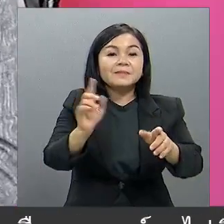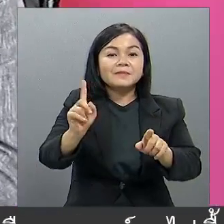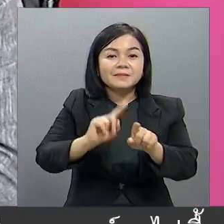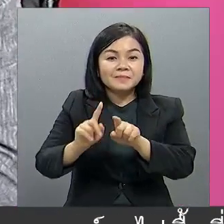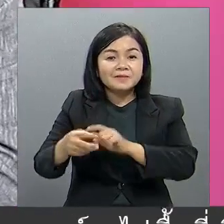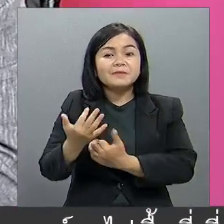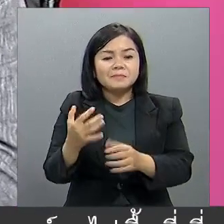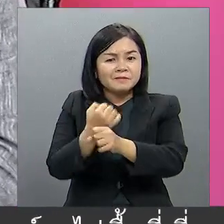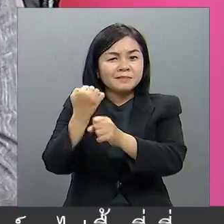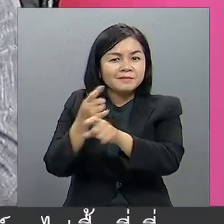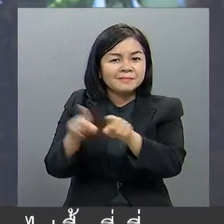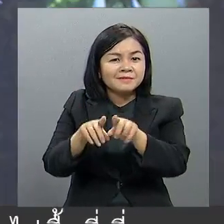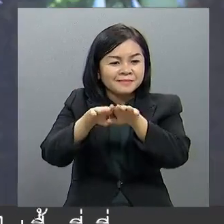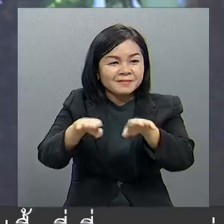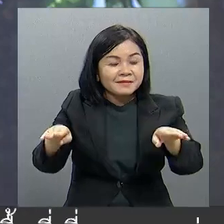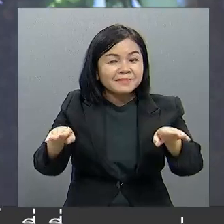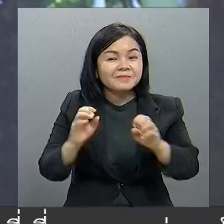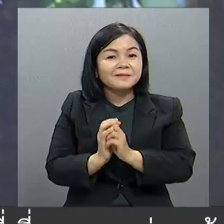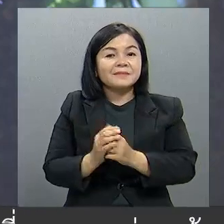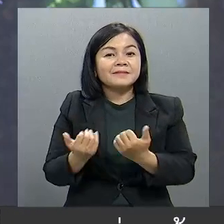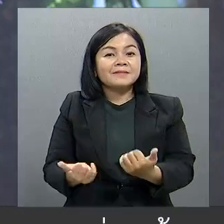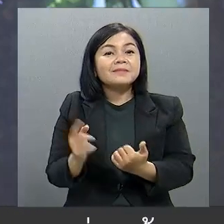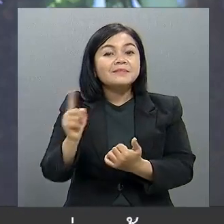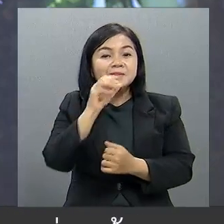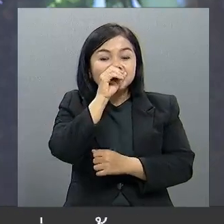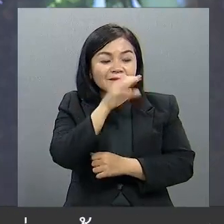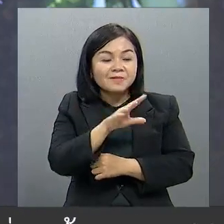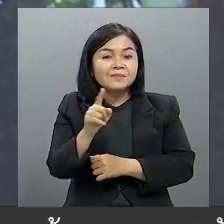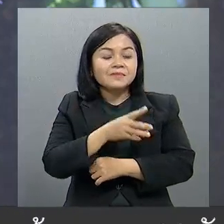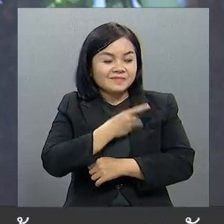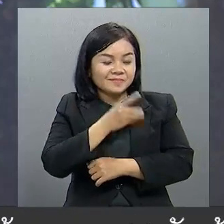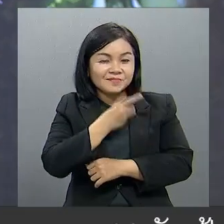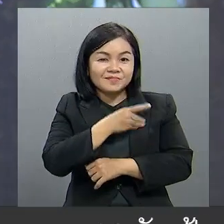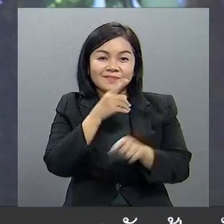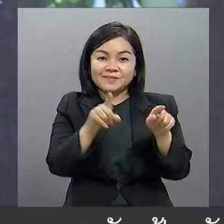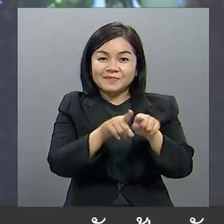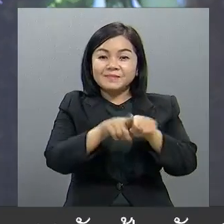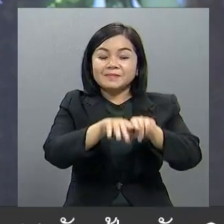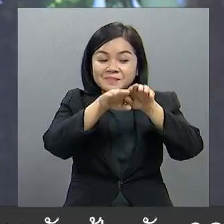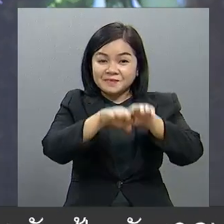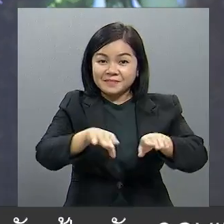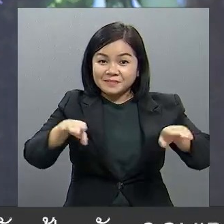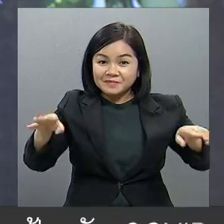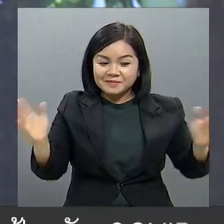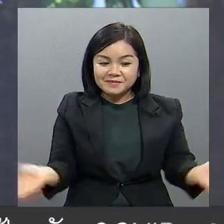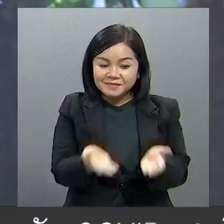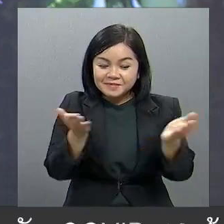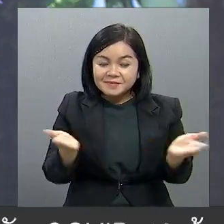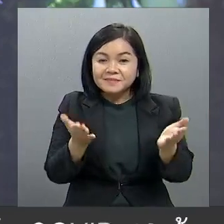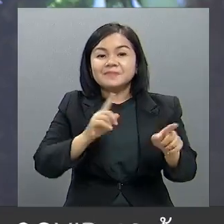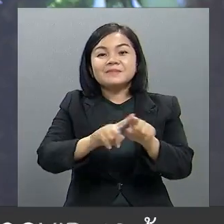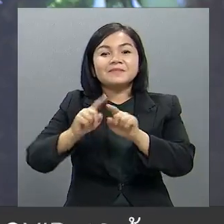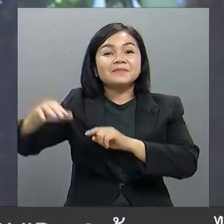คนชี้พิกัด ซะชั้น ซะขนาดไกต้องบอกวเปเรื่องที่นายยนดีนะคะ ทเดๆสมัยนี้เนยได้รับการสนับสนุนจากพวกเราผู้ใหญ่ทุกคนนะคะ